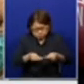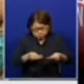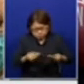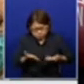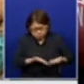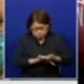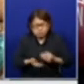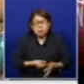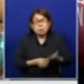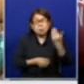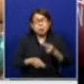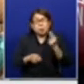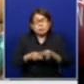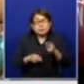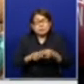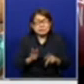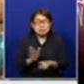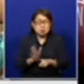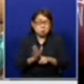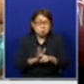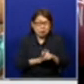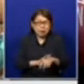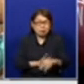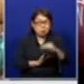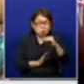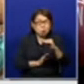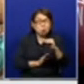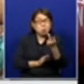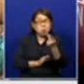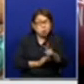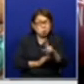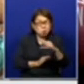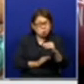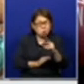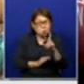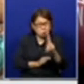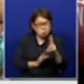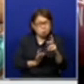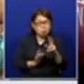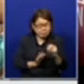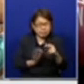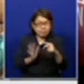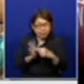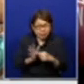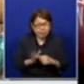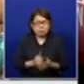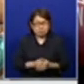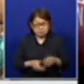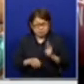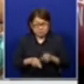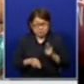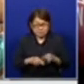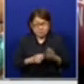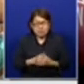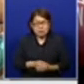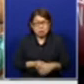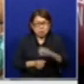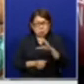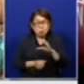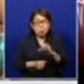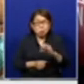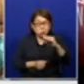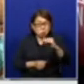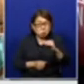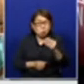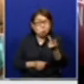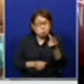คำว่าไวรัสโคโรนาเพราะยังไม่มีคำว่าโควิด -19 มีโควิด -19 เมื่อวันที่11